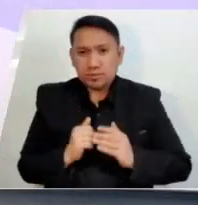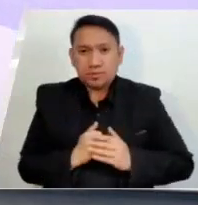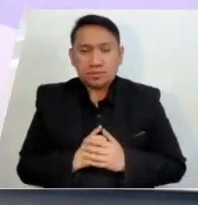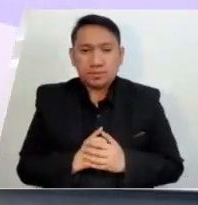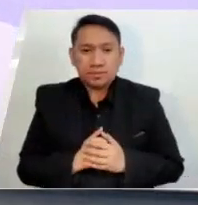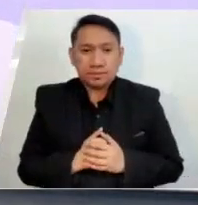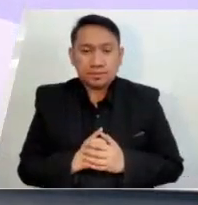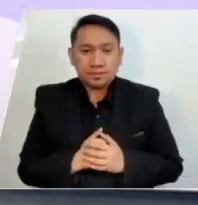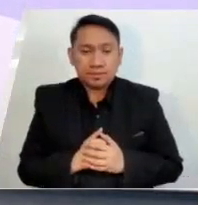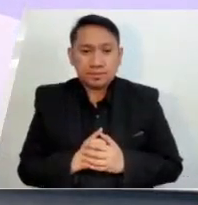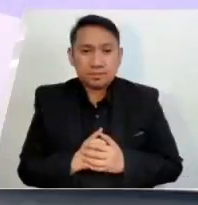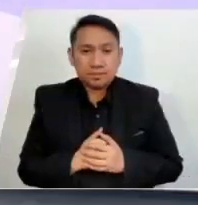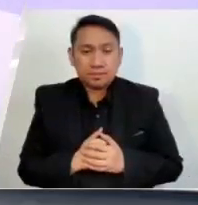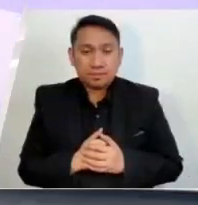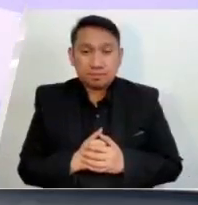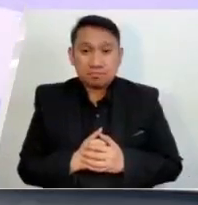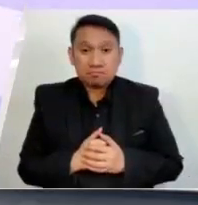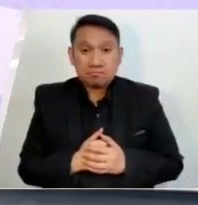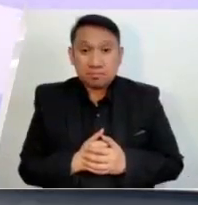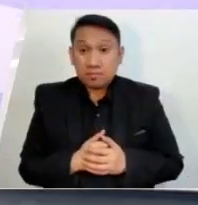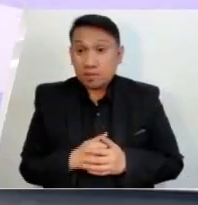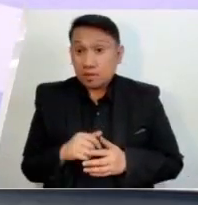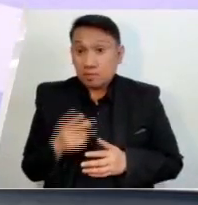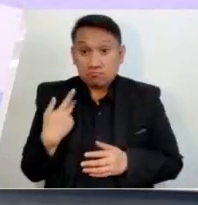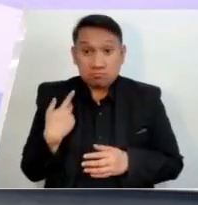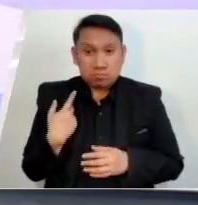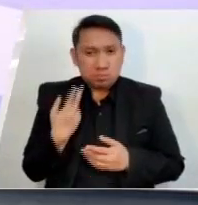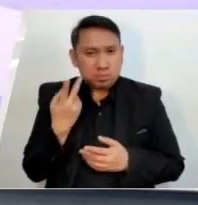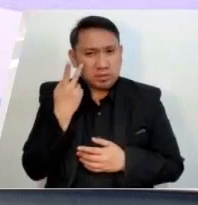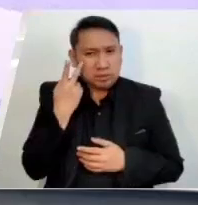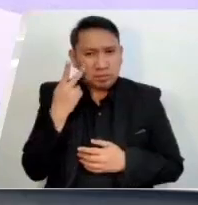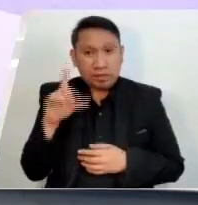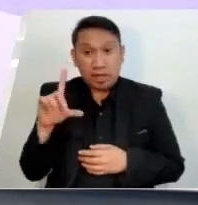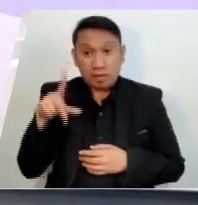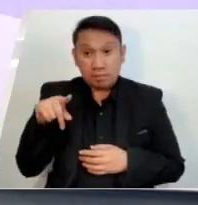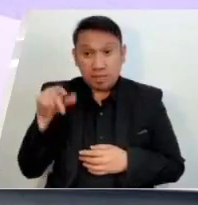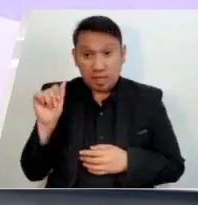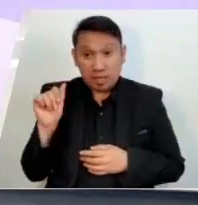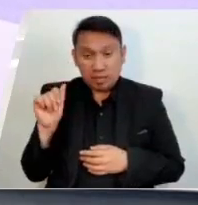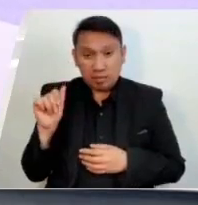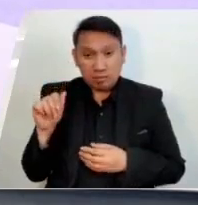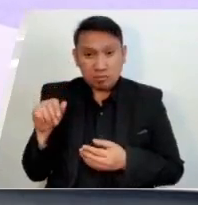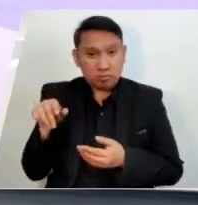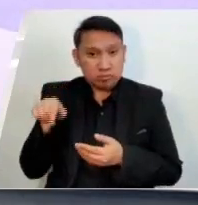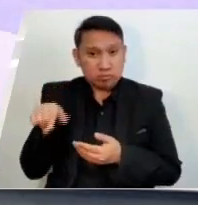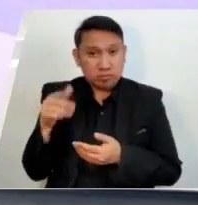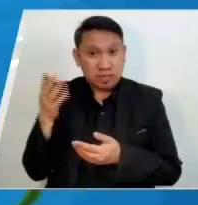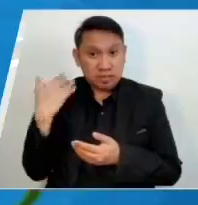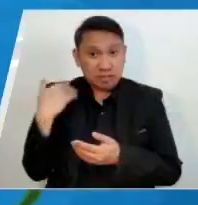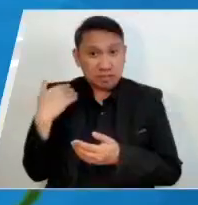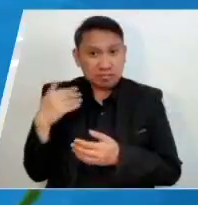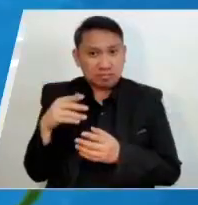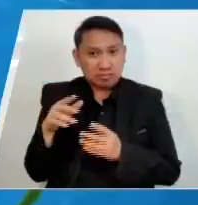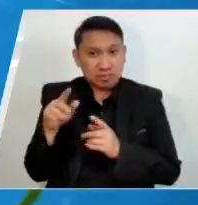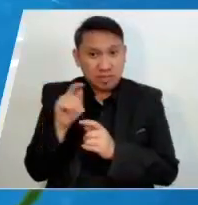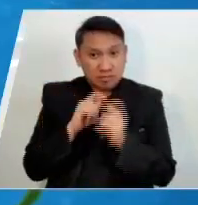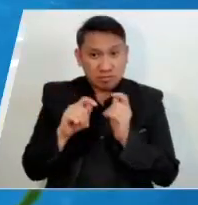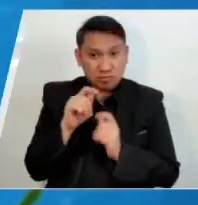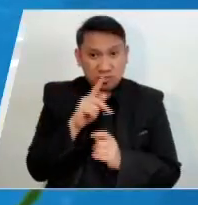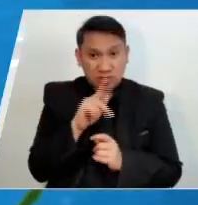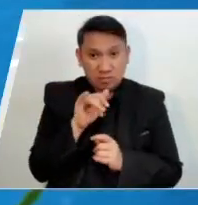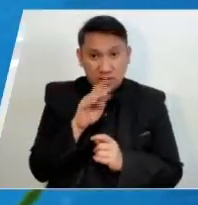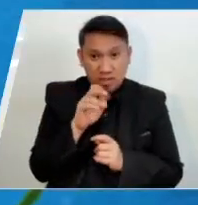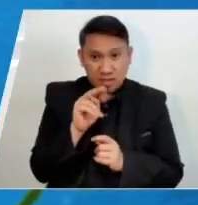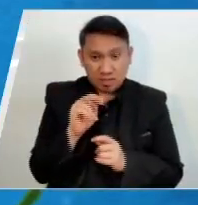Bumaba na po ang chance na maging bagyo ulit ang binabantayang low pressure area na dating bagyong Kabayan. Pero posibleng magdala pa rin ito ng pag-ulan